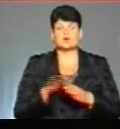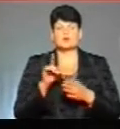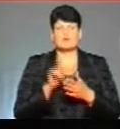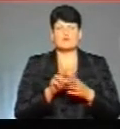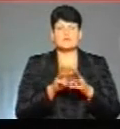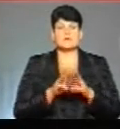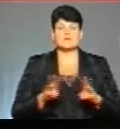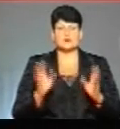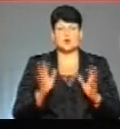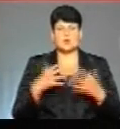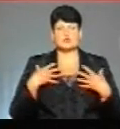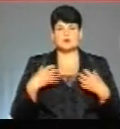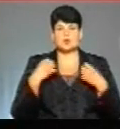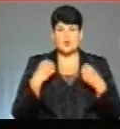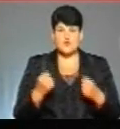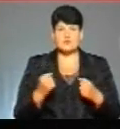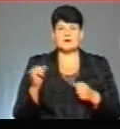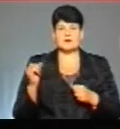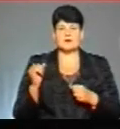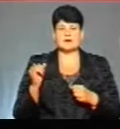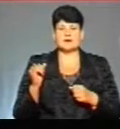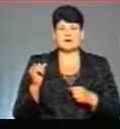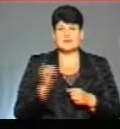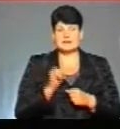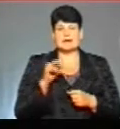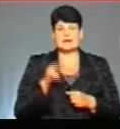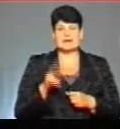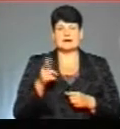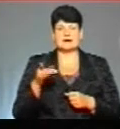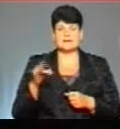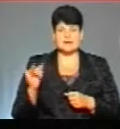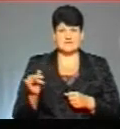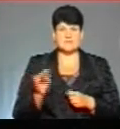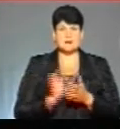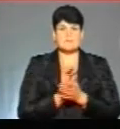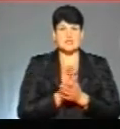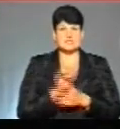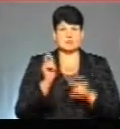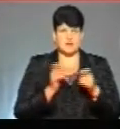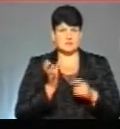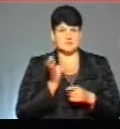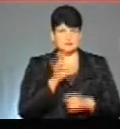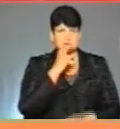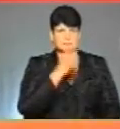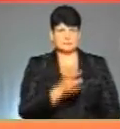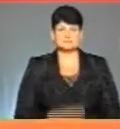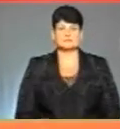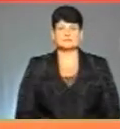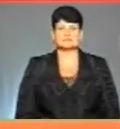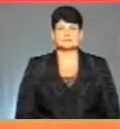міністра охорони здоров'я та міністерка освіти і науки Лілія Гриневич. 14 серпня на прес-конференції. Давайте послухаємо.